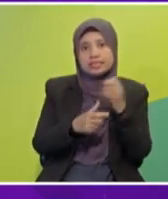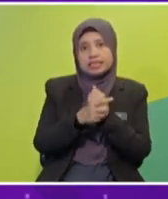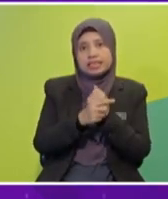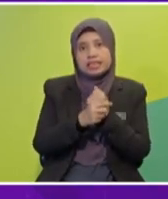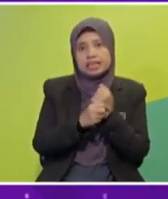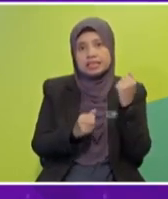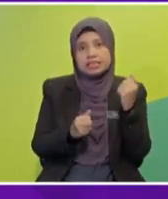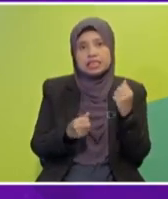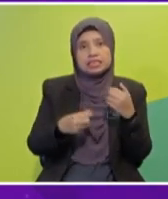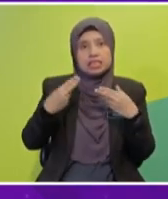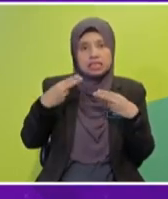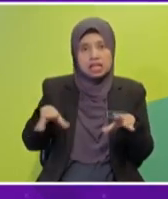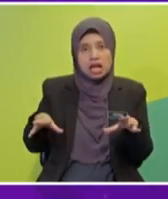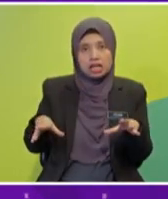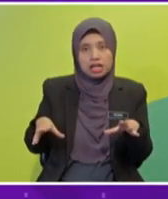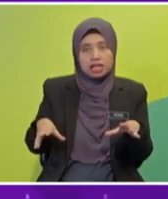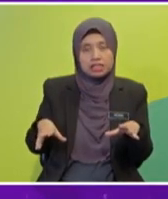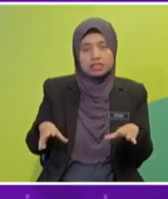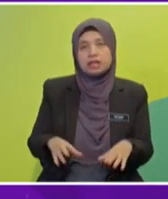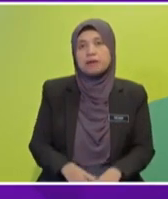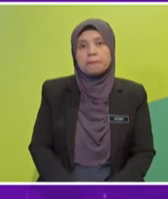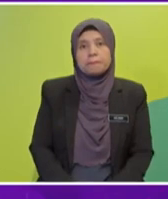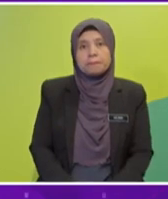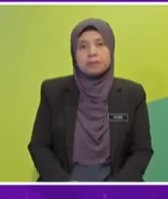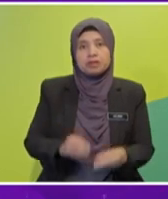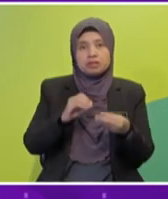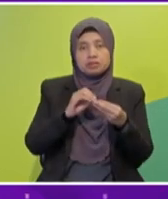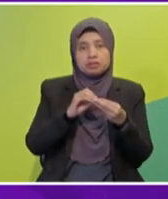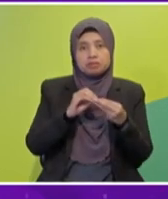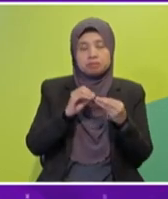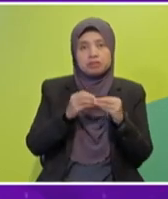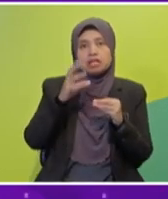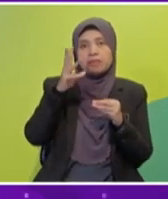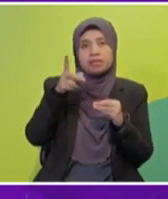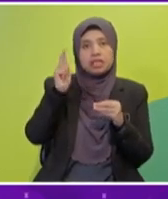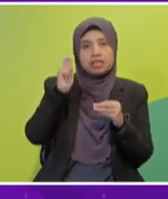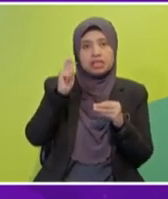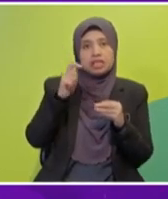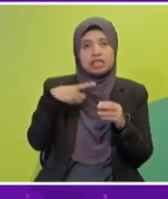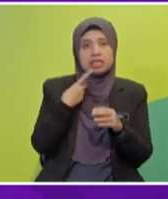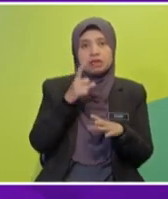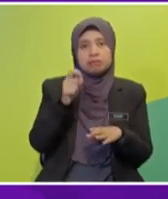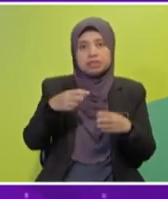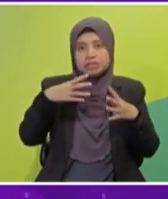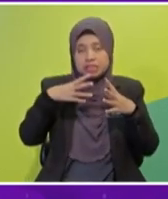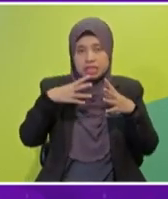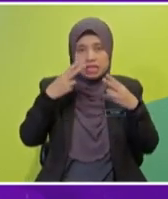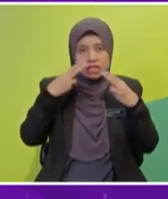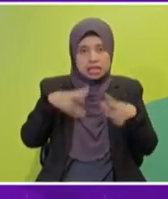perkara tadi kita dah mengalami hadas besar yang 6 perkara yang kita dah belajar tadi, kita kena menghilangkan najis